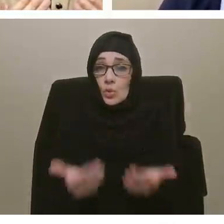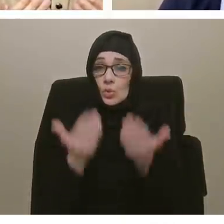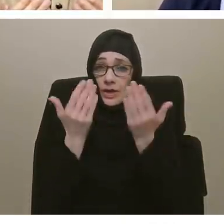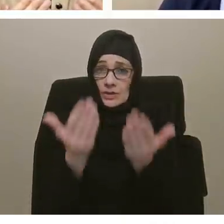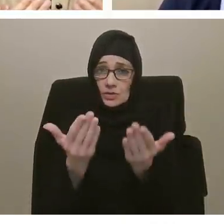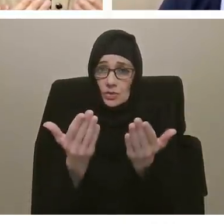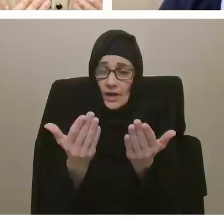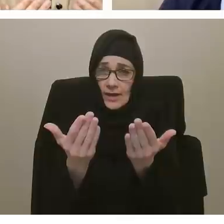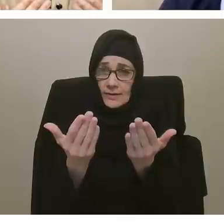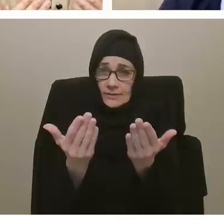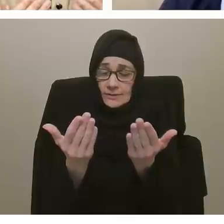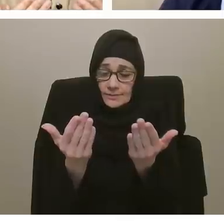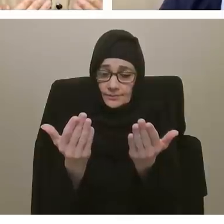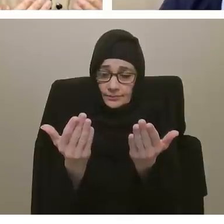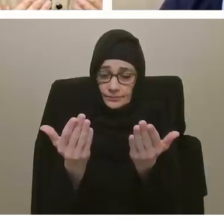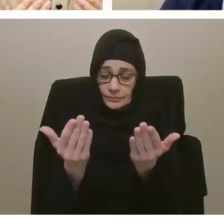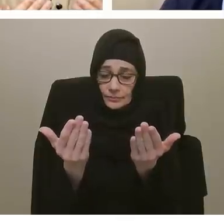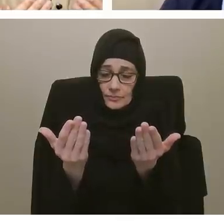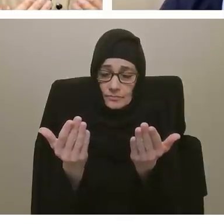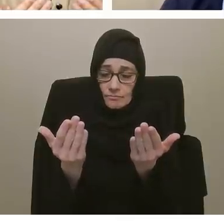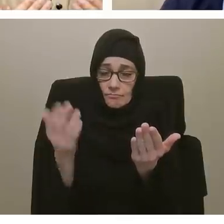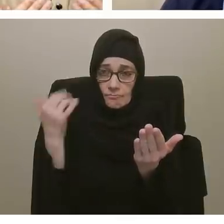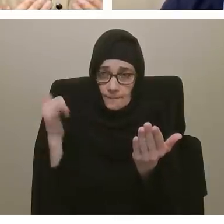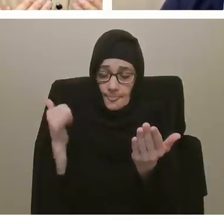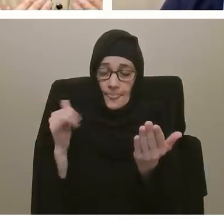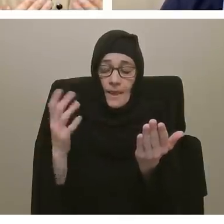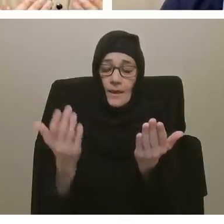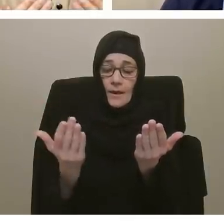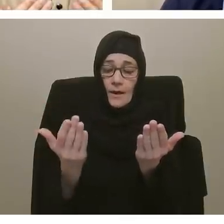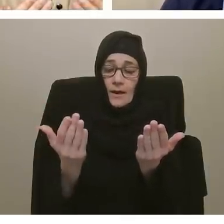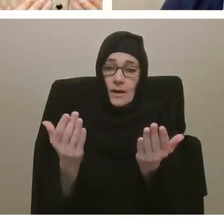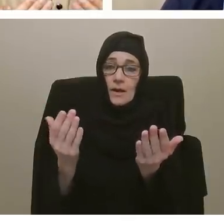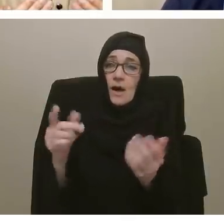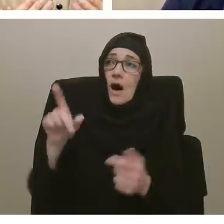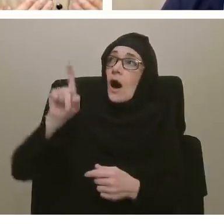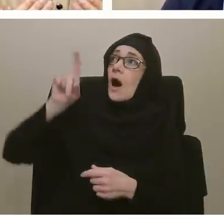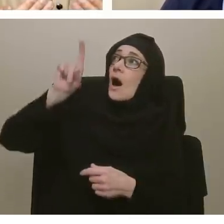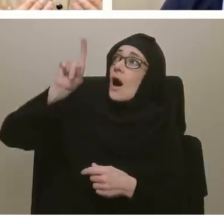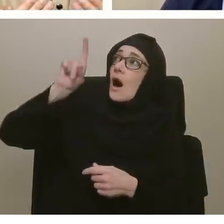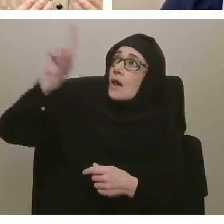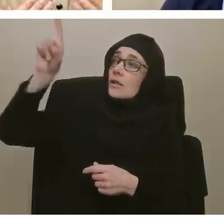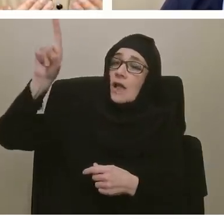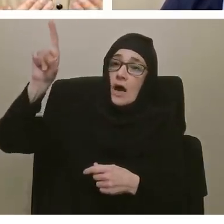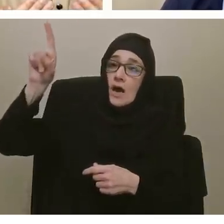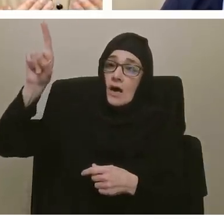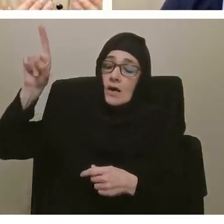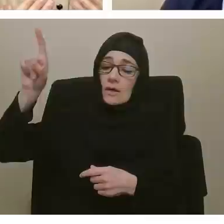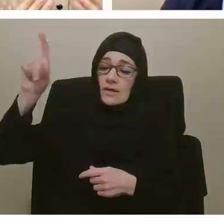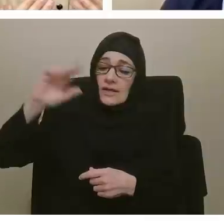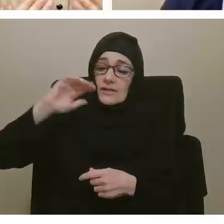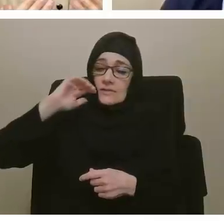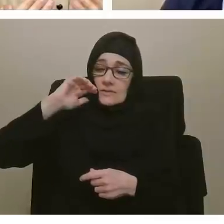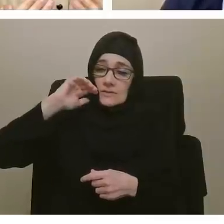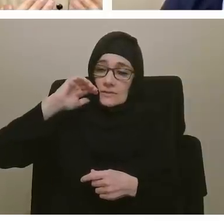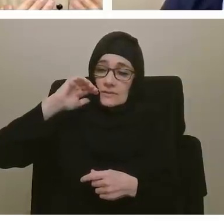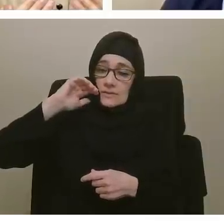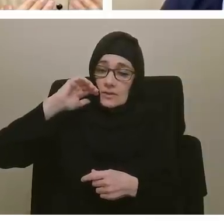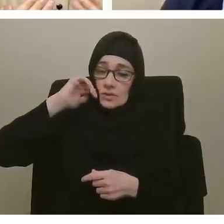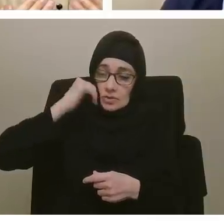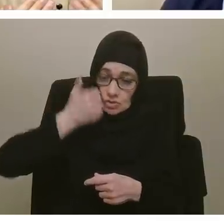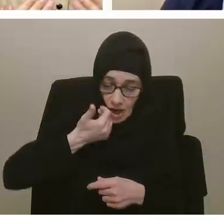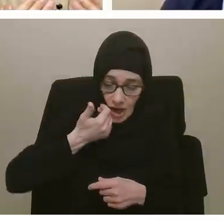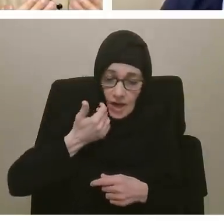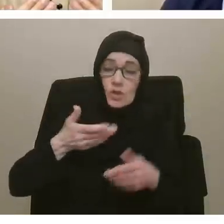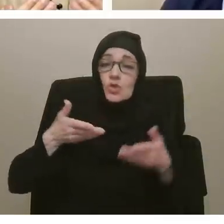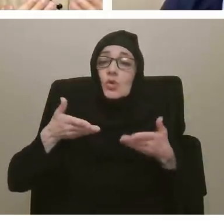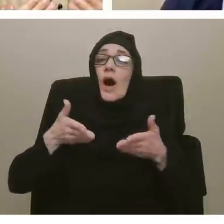إن الله يستحي أن يردهما صفرا خائبتين. Allah is, you know, shy to allow our hands to descend without